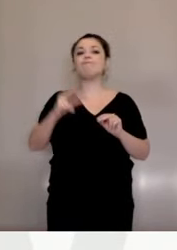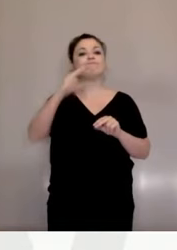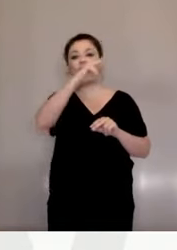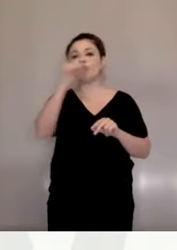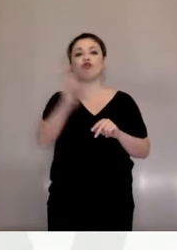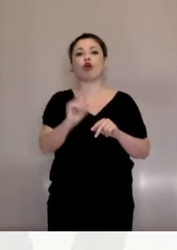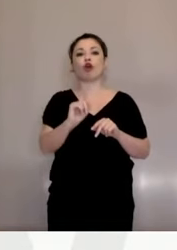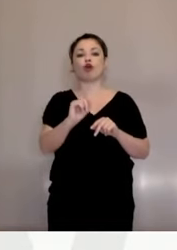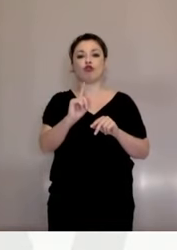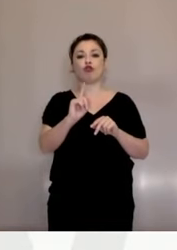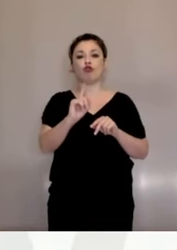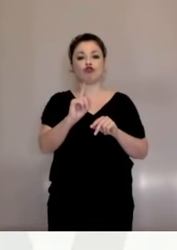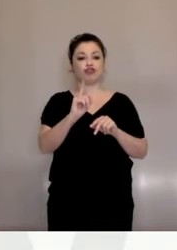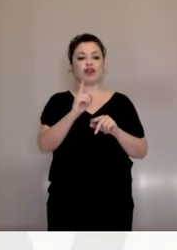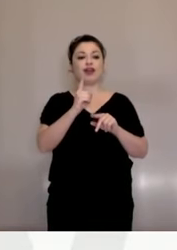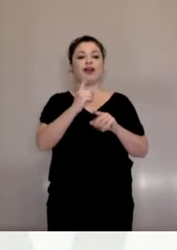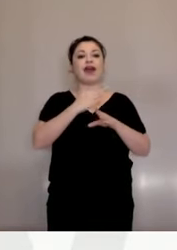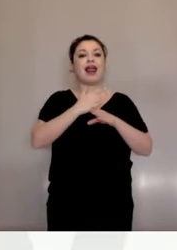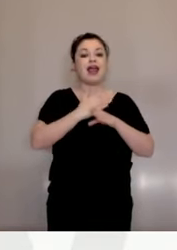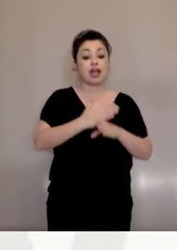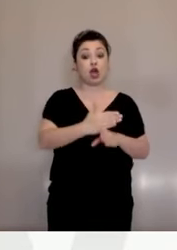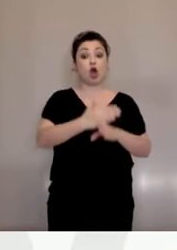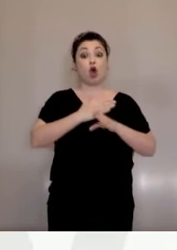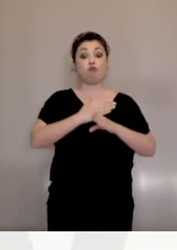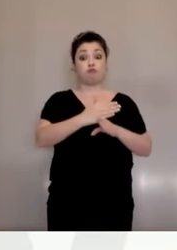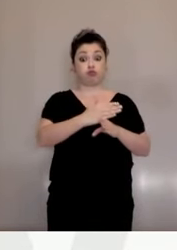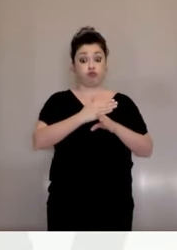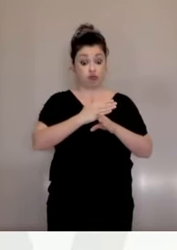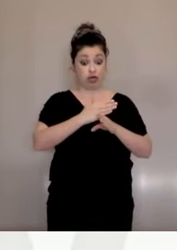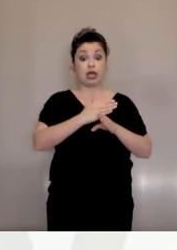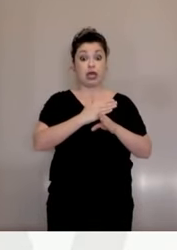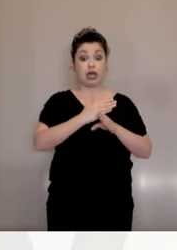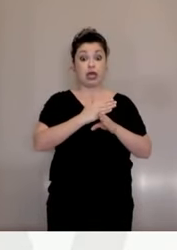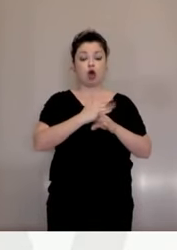in comune come essenza della società?